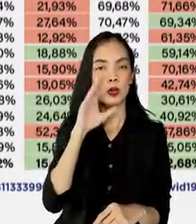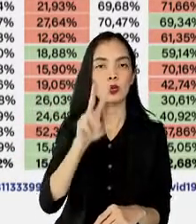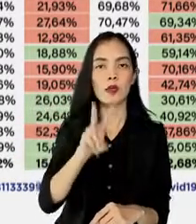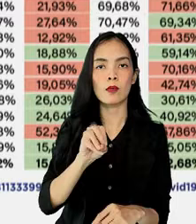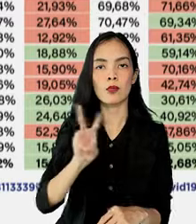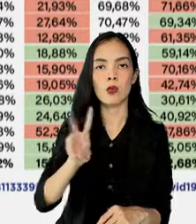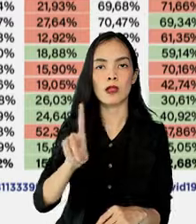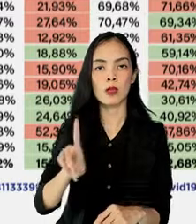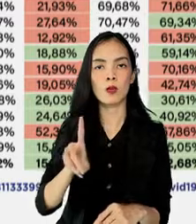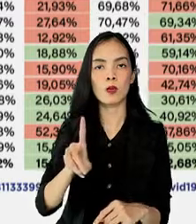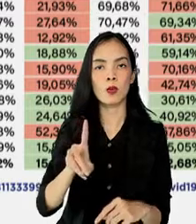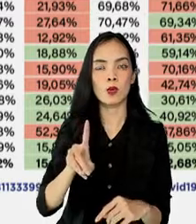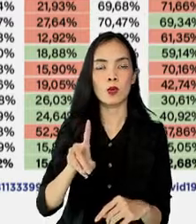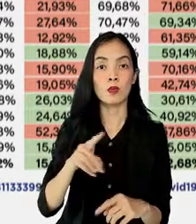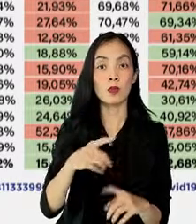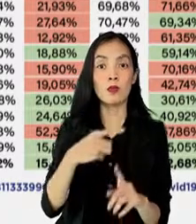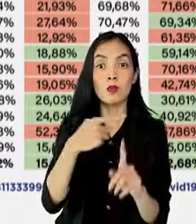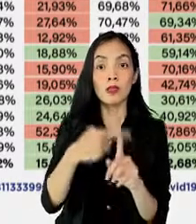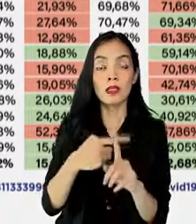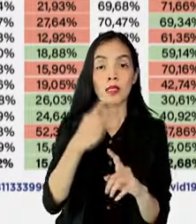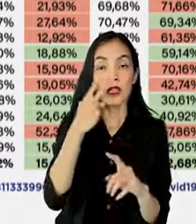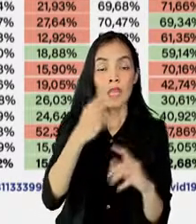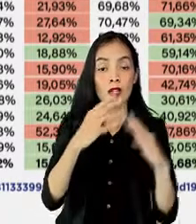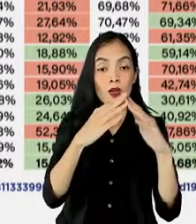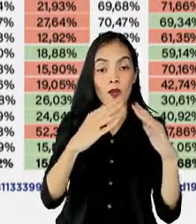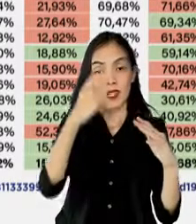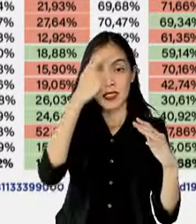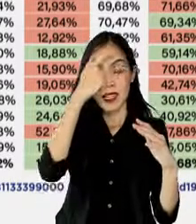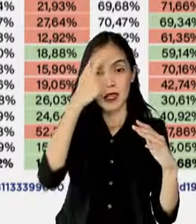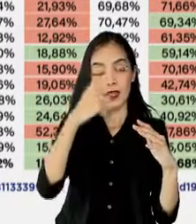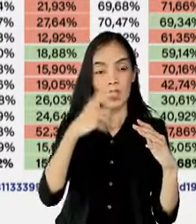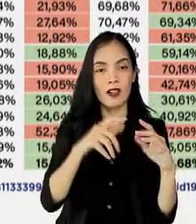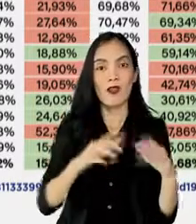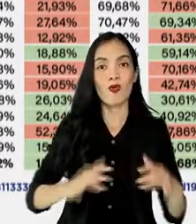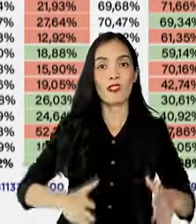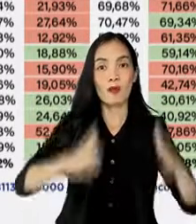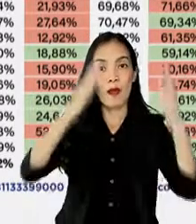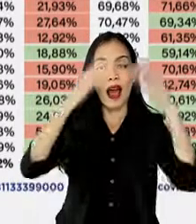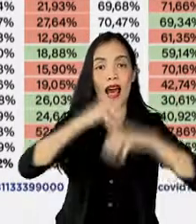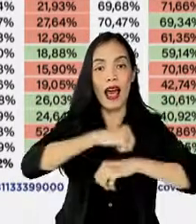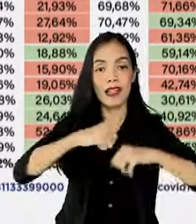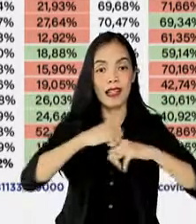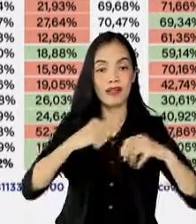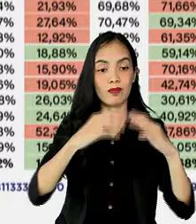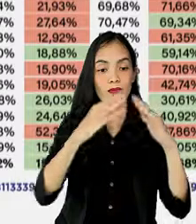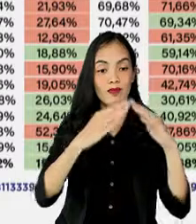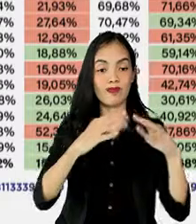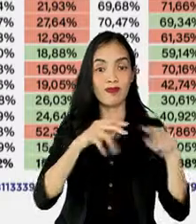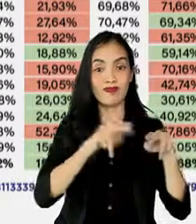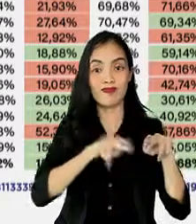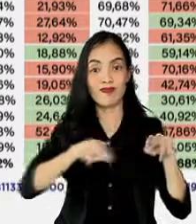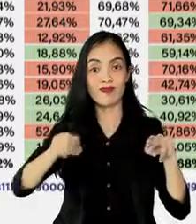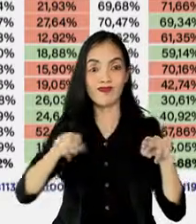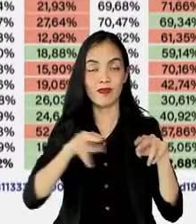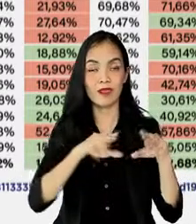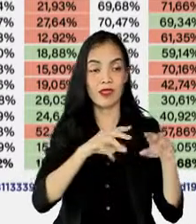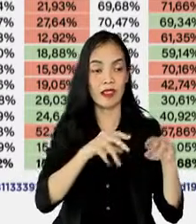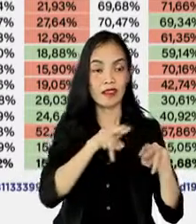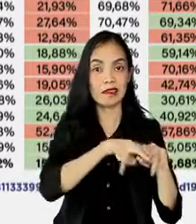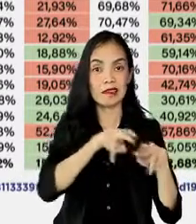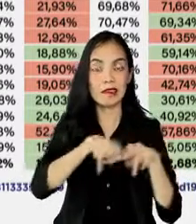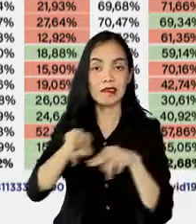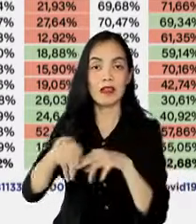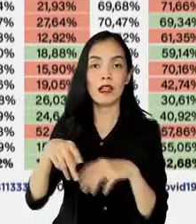nyata juga tampak pada penurunan bor di Wisma Atlet yang saat ini presentasi huniannya ada diangkat